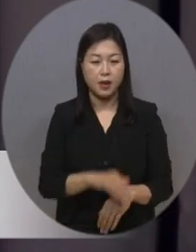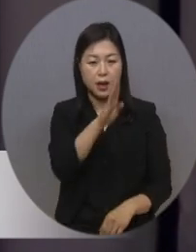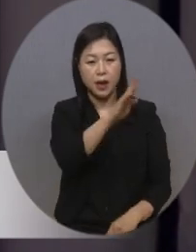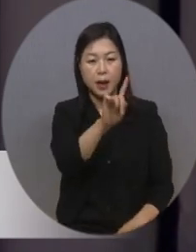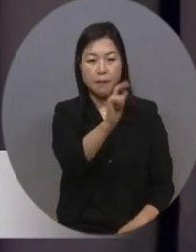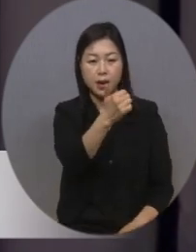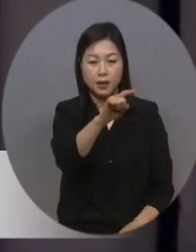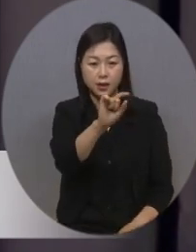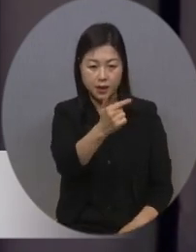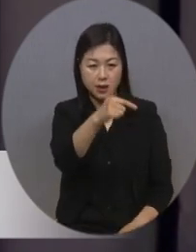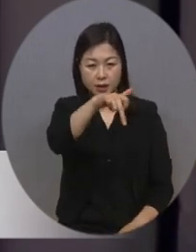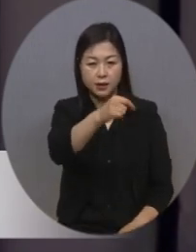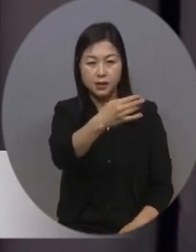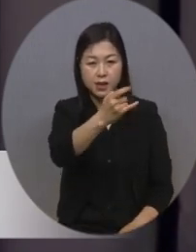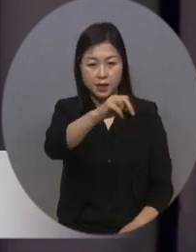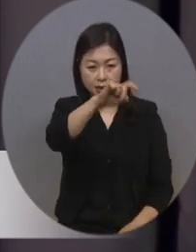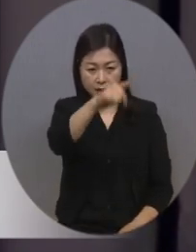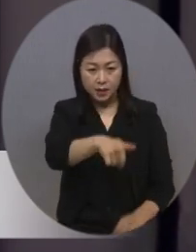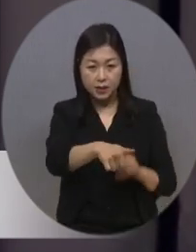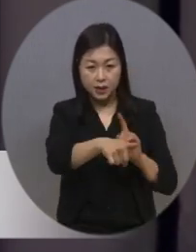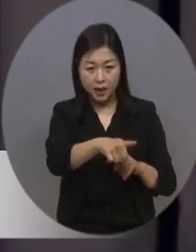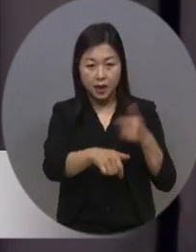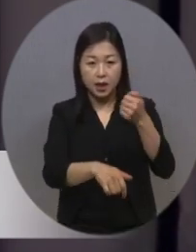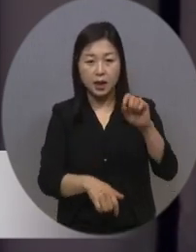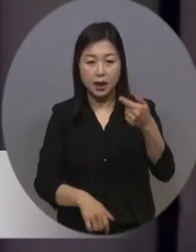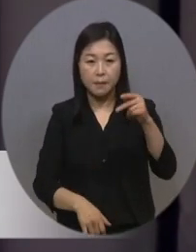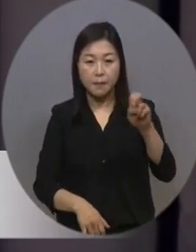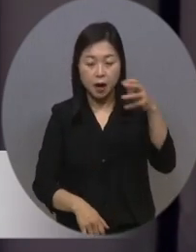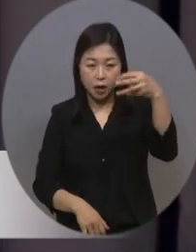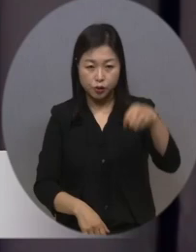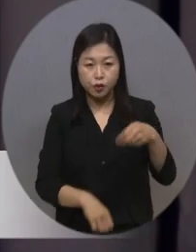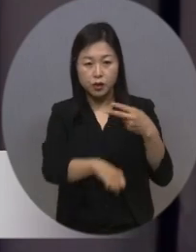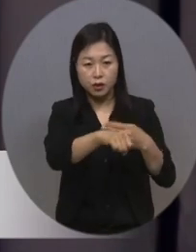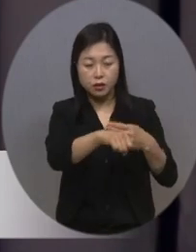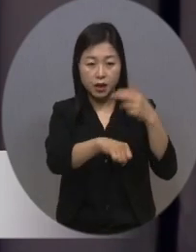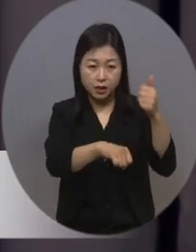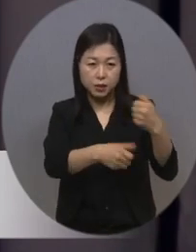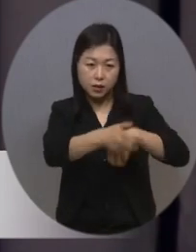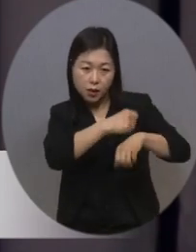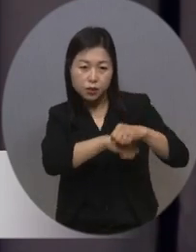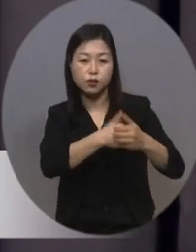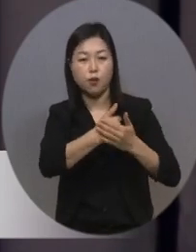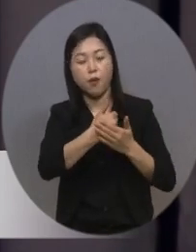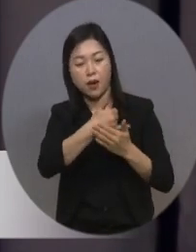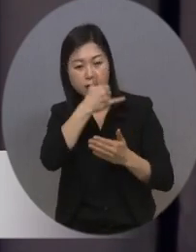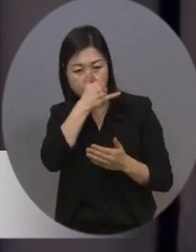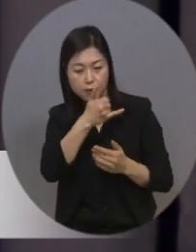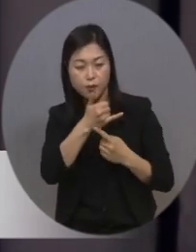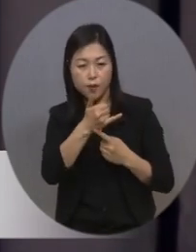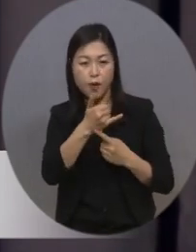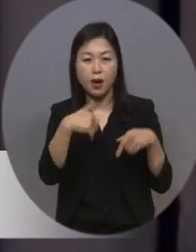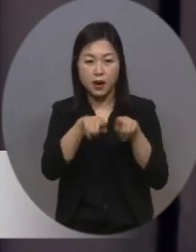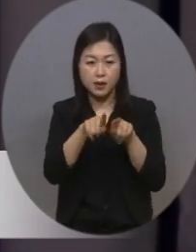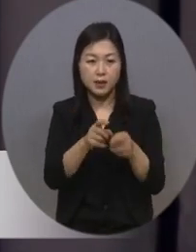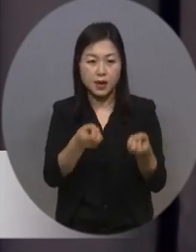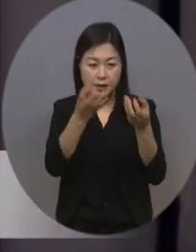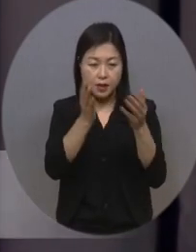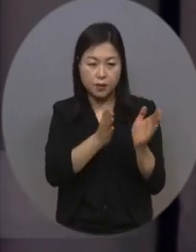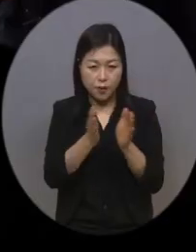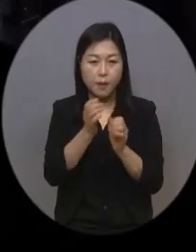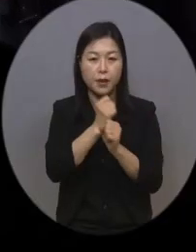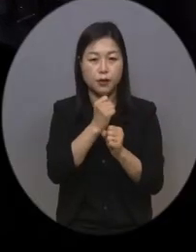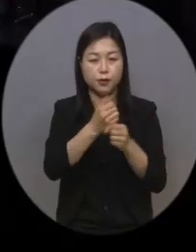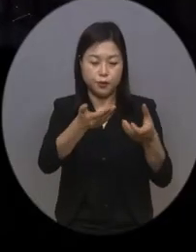우리 한마루 선생님이야 그런 분들이 이렇게 발벗고 나서주시고 함께 이렇게 귀한 자리 만들어서 너무